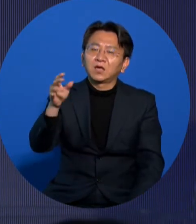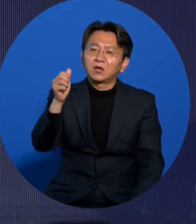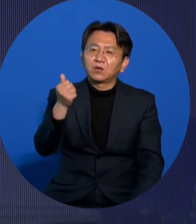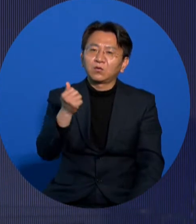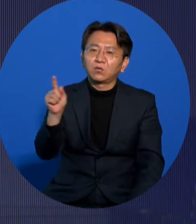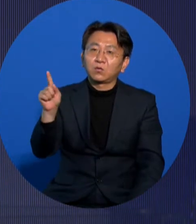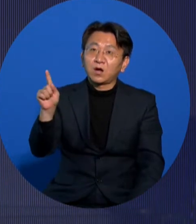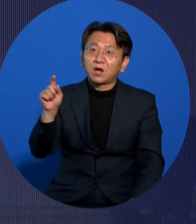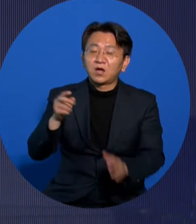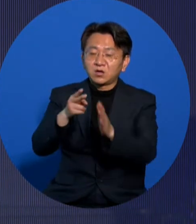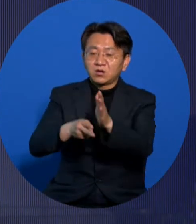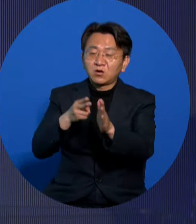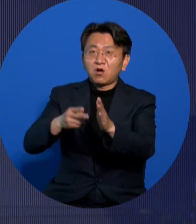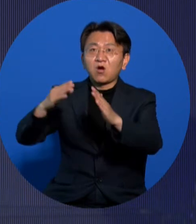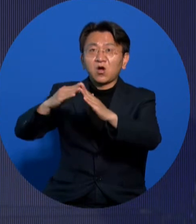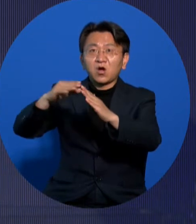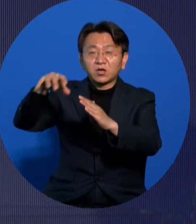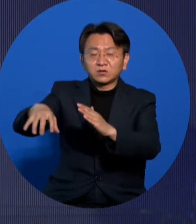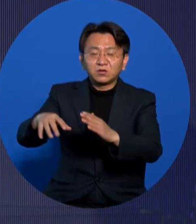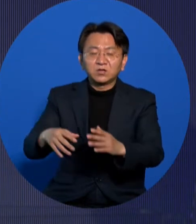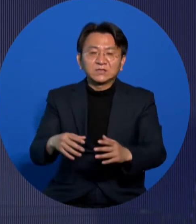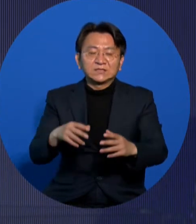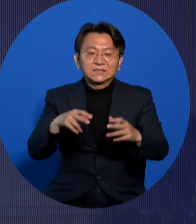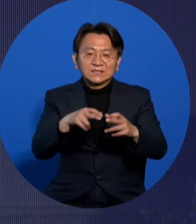해화역에서 장애인들이 68일 동안